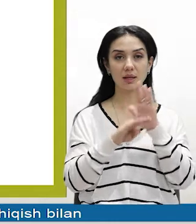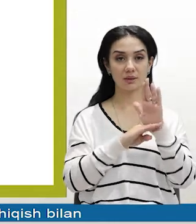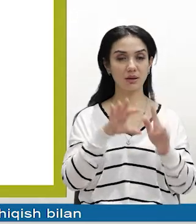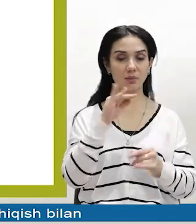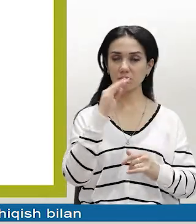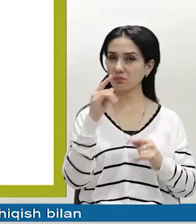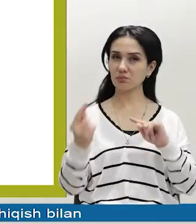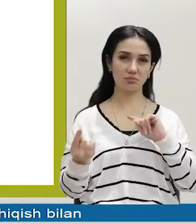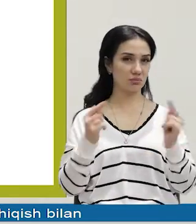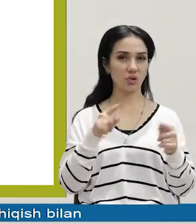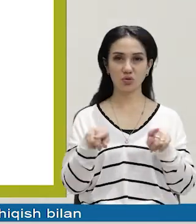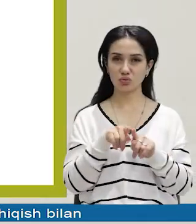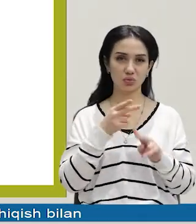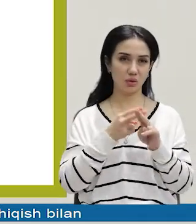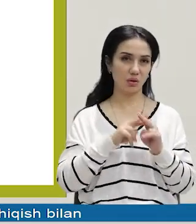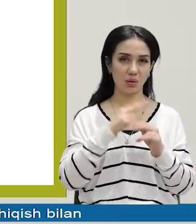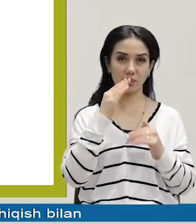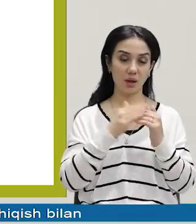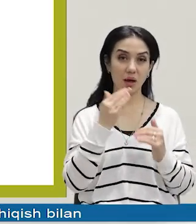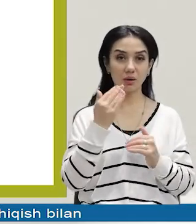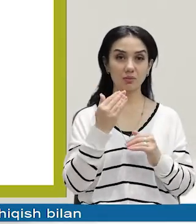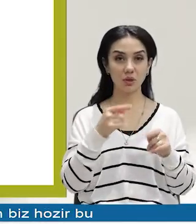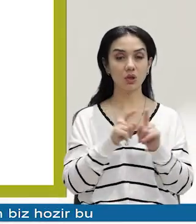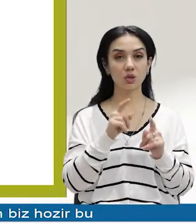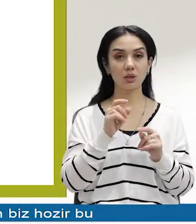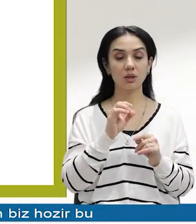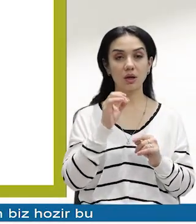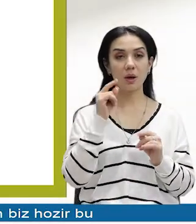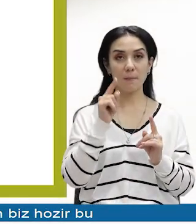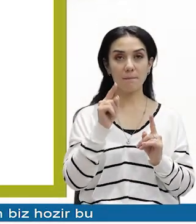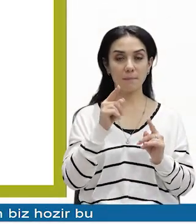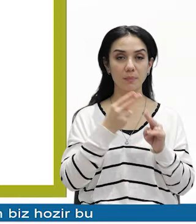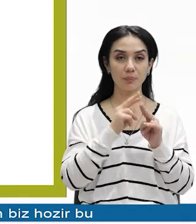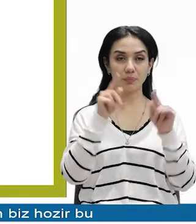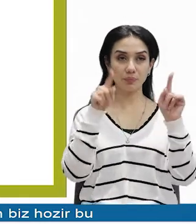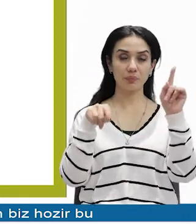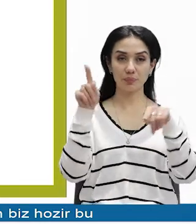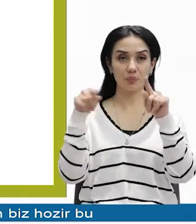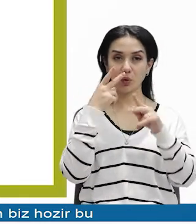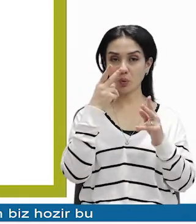tillari hammasi bir-biriga yaqin. Sintaksisini ko'rib chiqish bilan kifoyalanadi, ya'ni basicini ko'rib chiqish uchun.